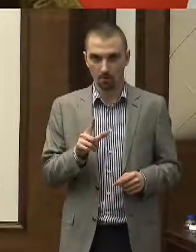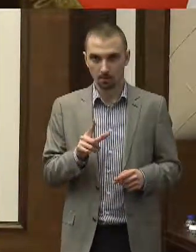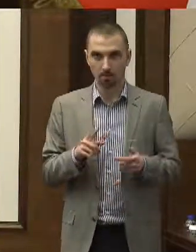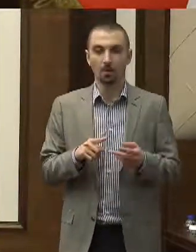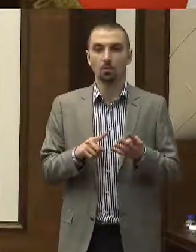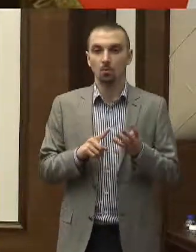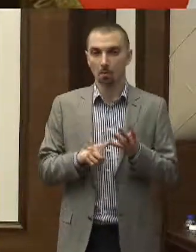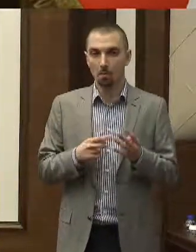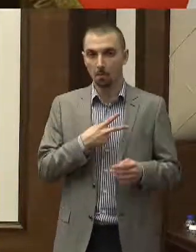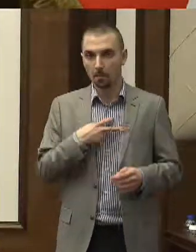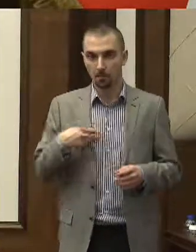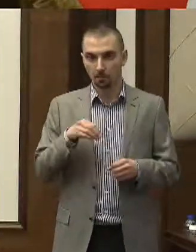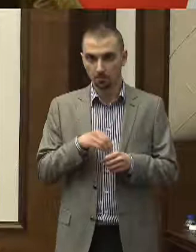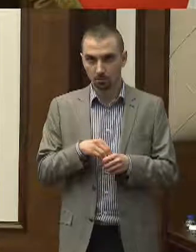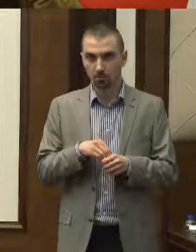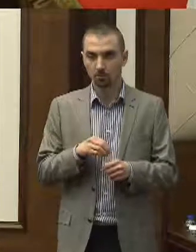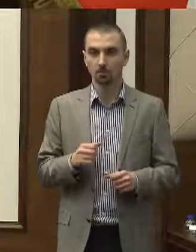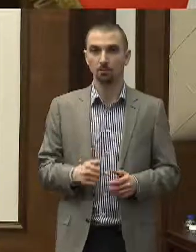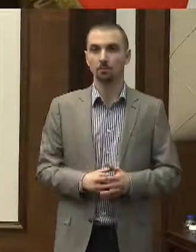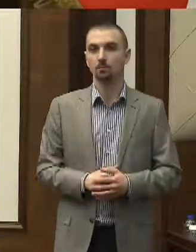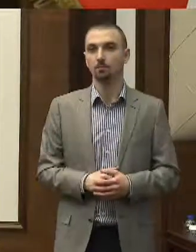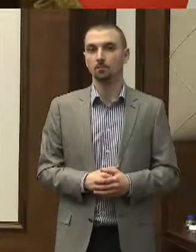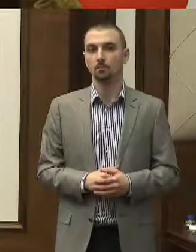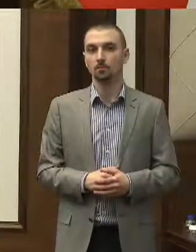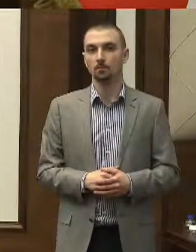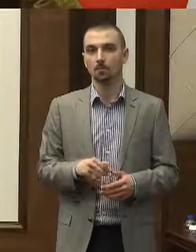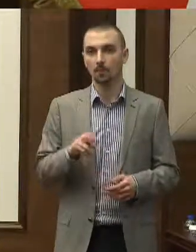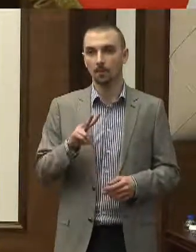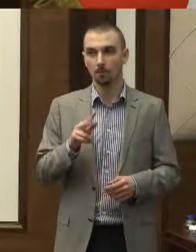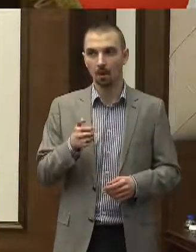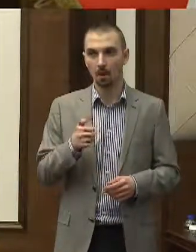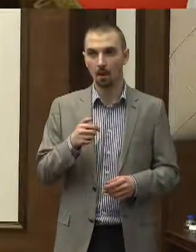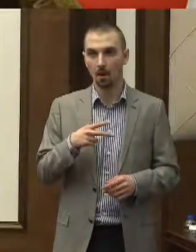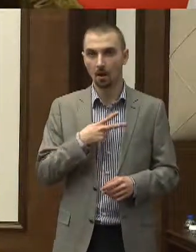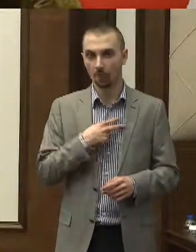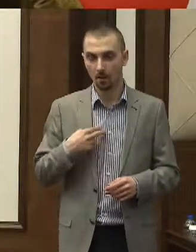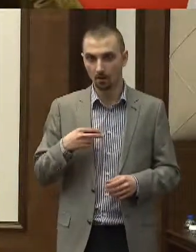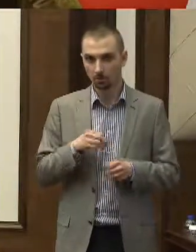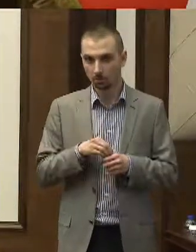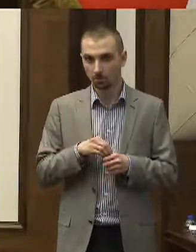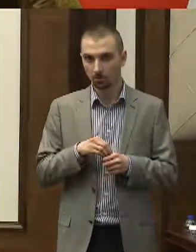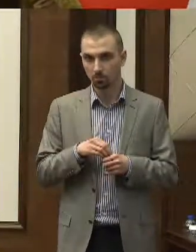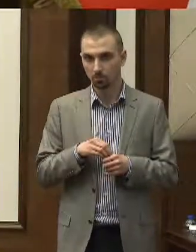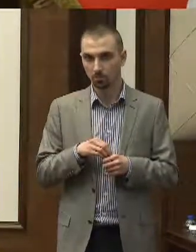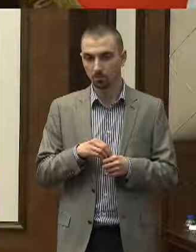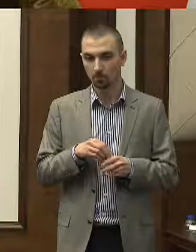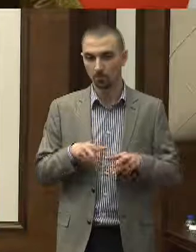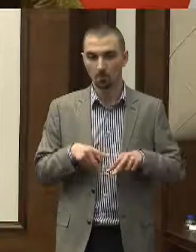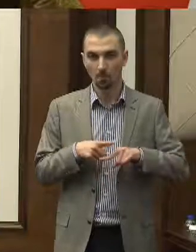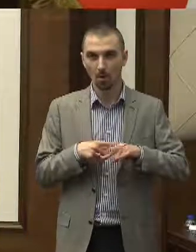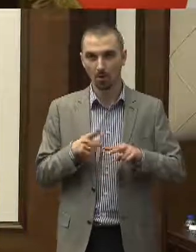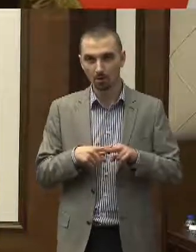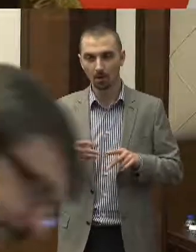4. Belediyemiz dolu memur kadrolarında 26 adet belediye ve bağlı kuruluşları ile mahalli